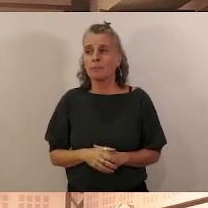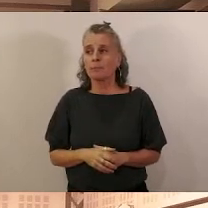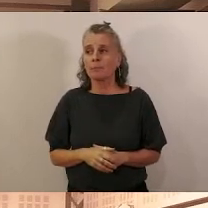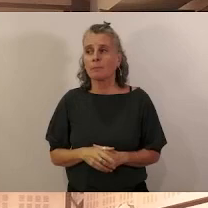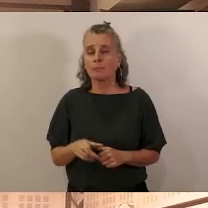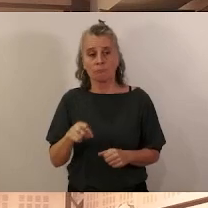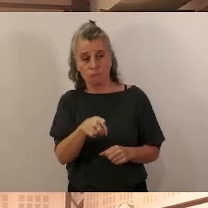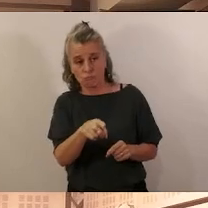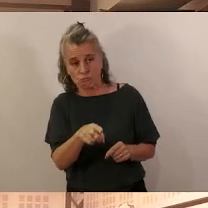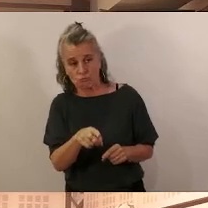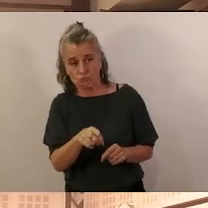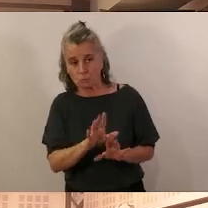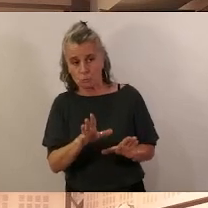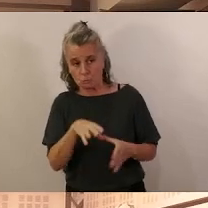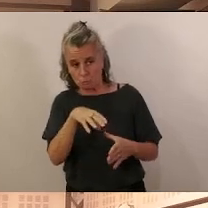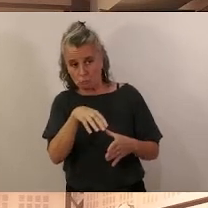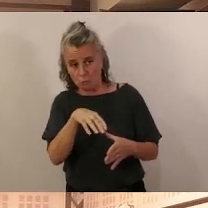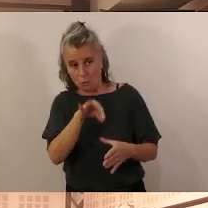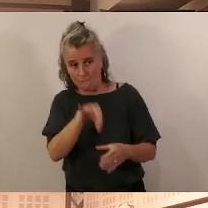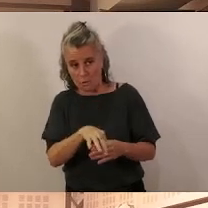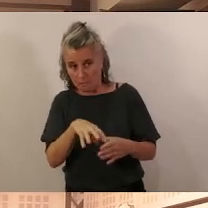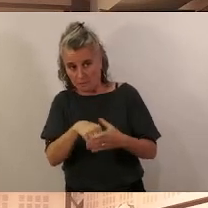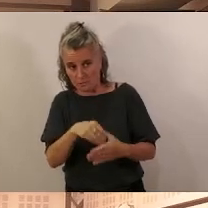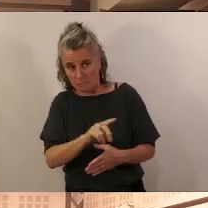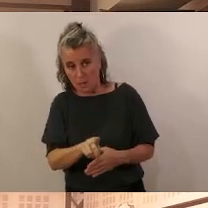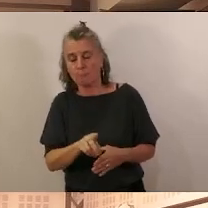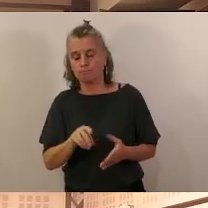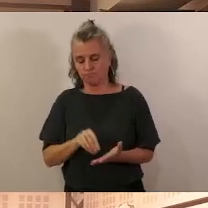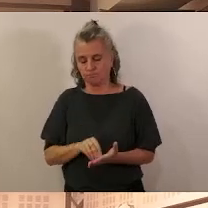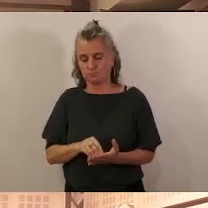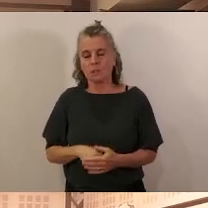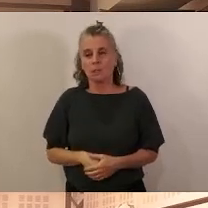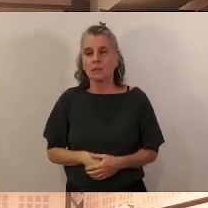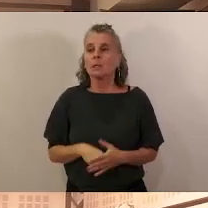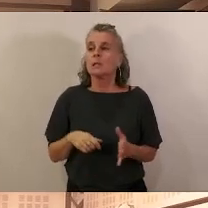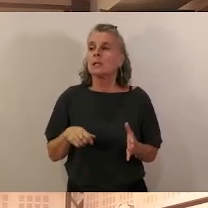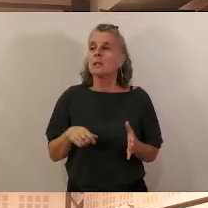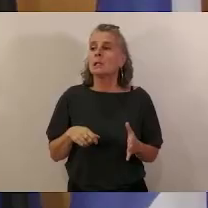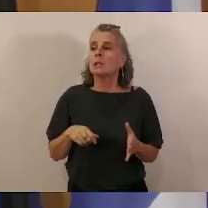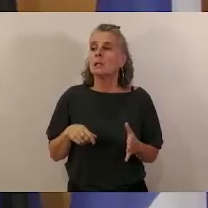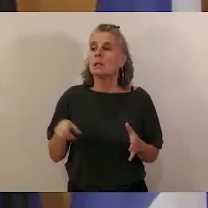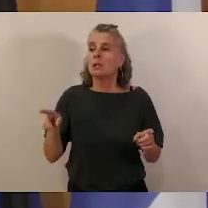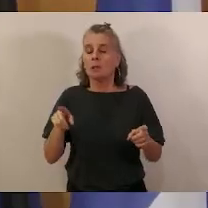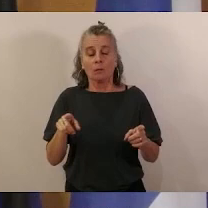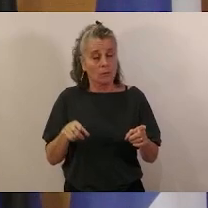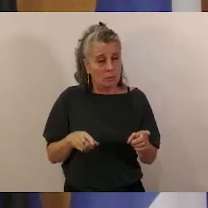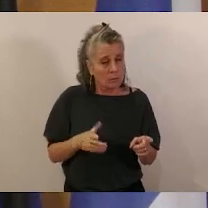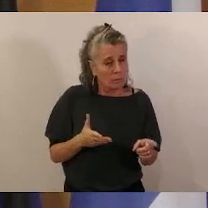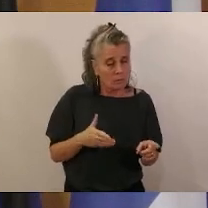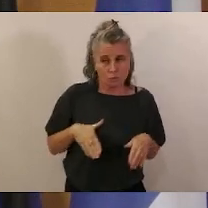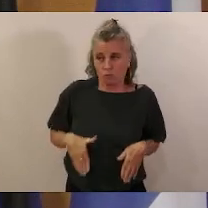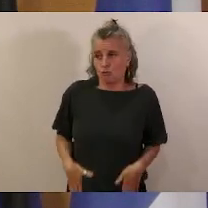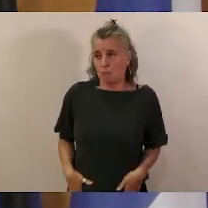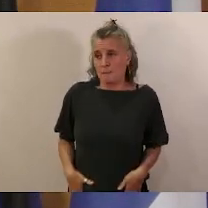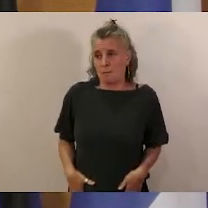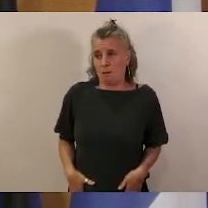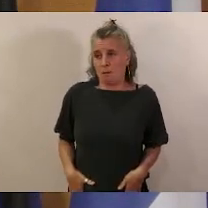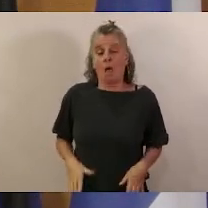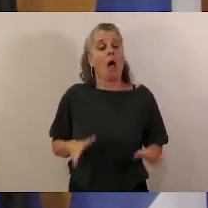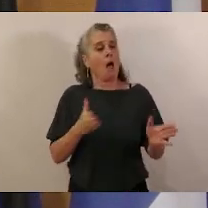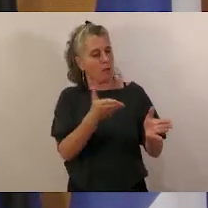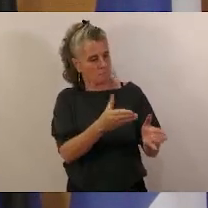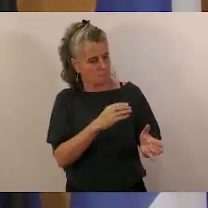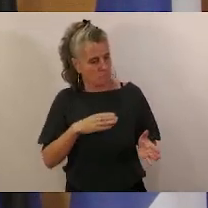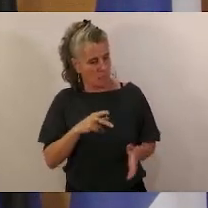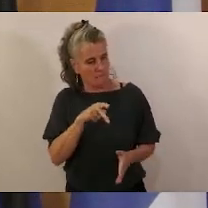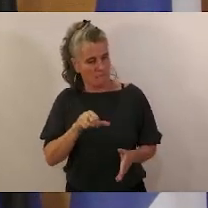Vous participez pas au vote. Et donc avis favorable du conseil. Abstention de